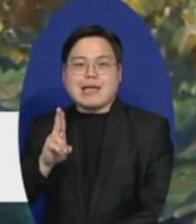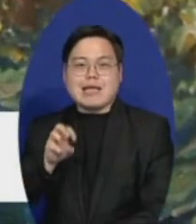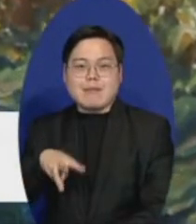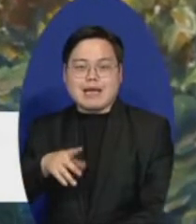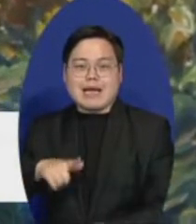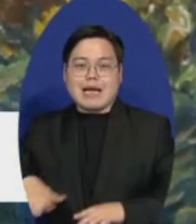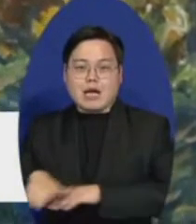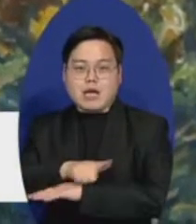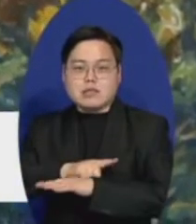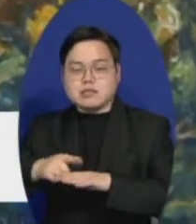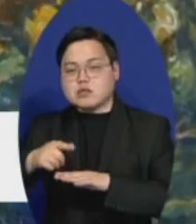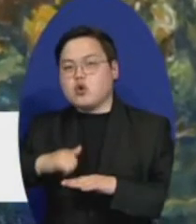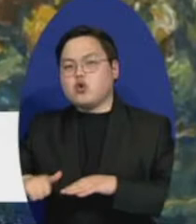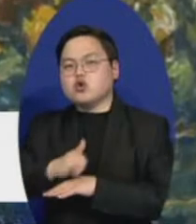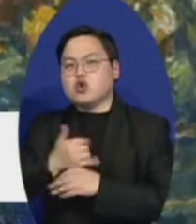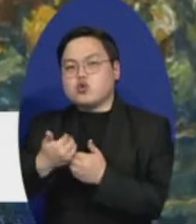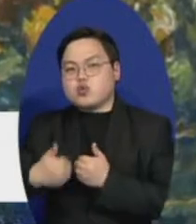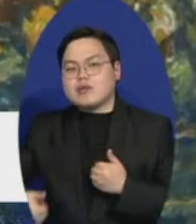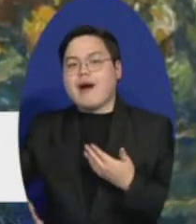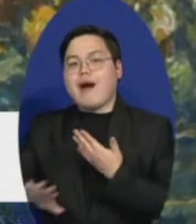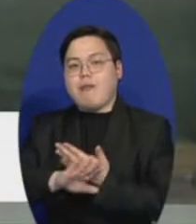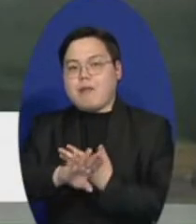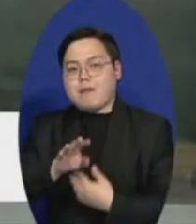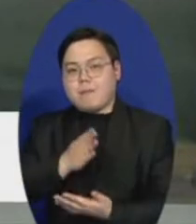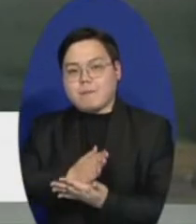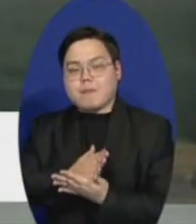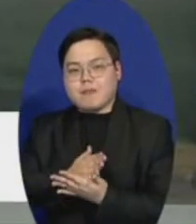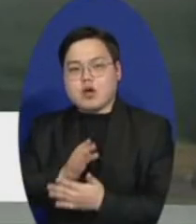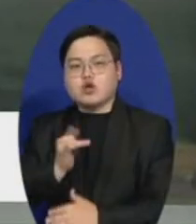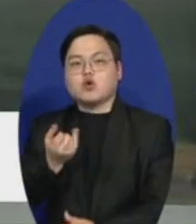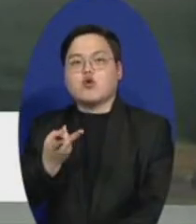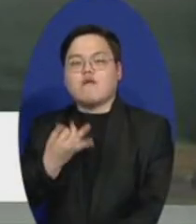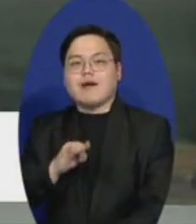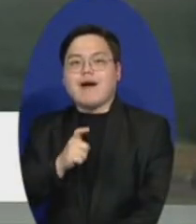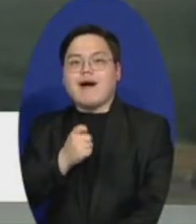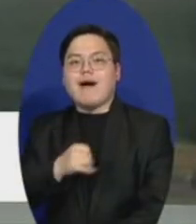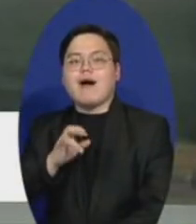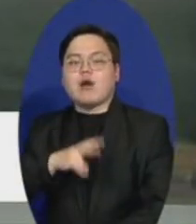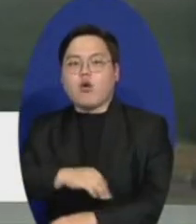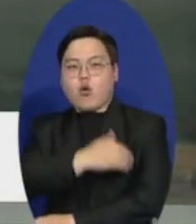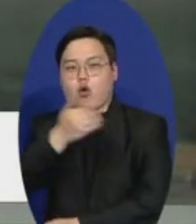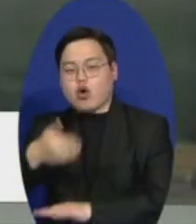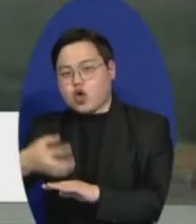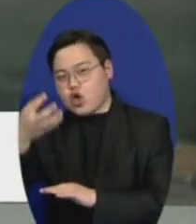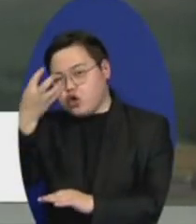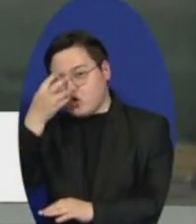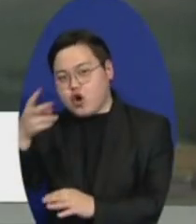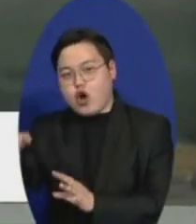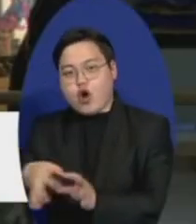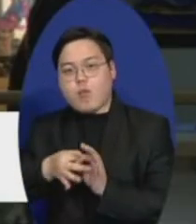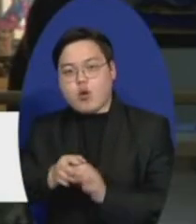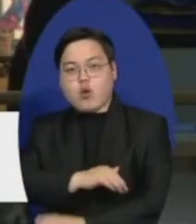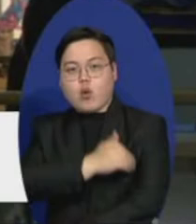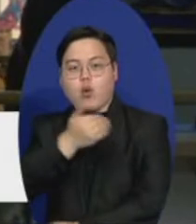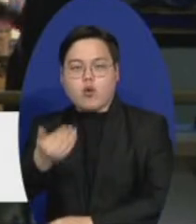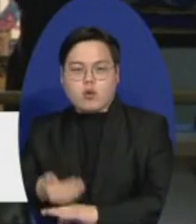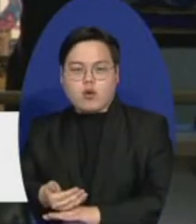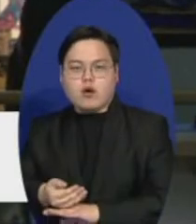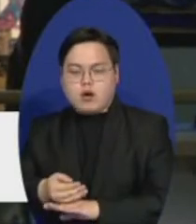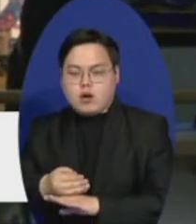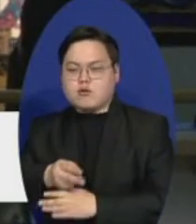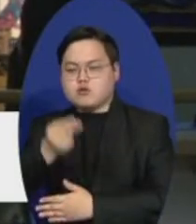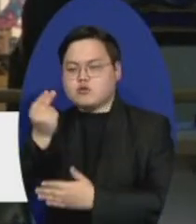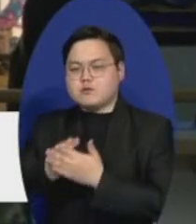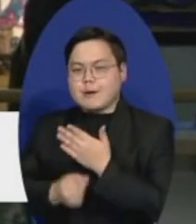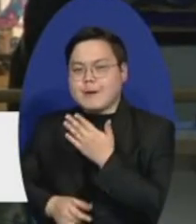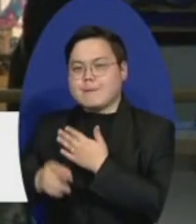хамгаалалтанд авсан байдаг. Харин суврах хайрхан уул нь төргийн тахлахтай уулсын нэг юм. Энэ мэт байгалийн цор ганц дүрслэл нь дотоодын болон